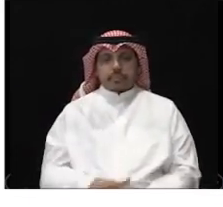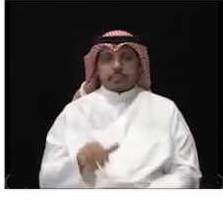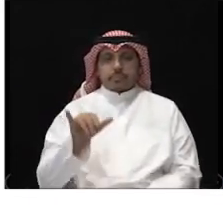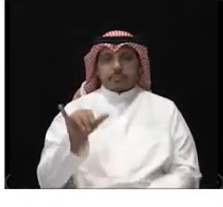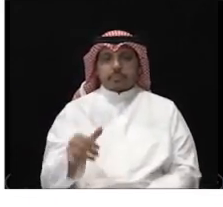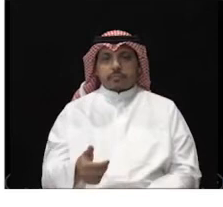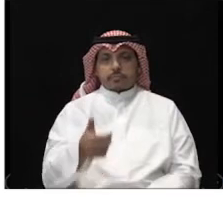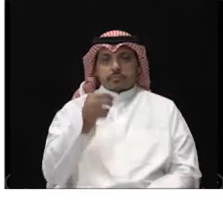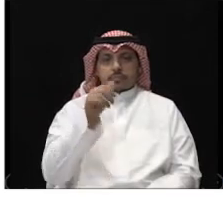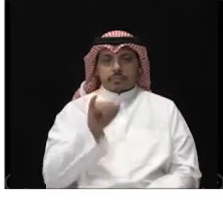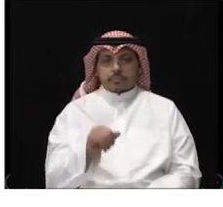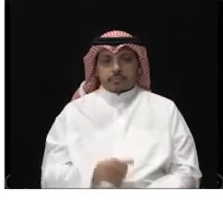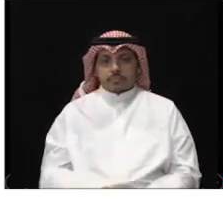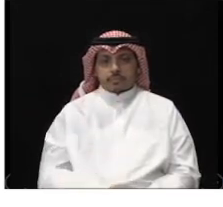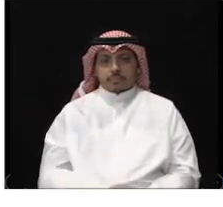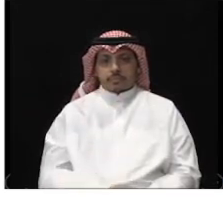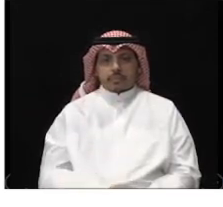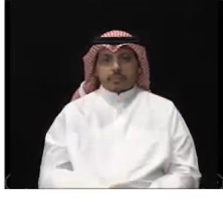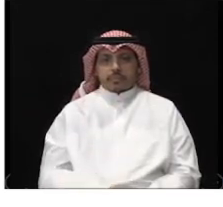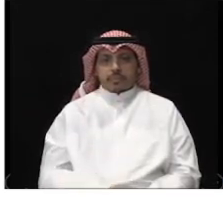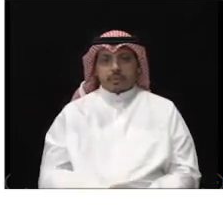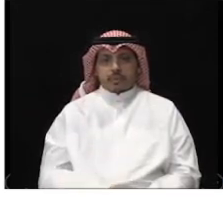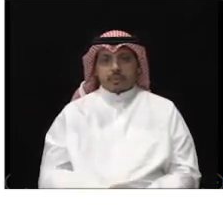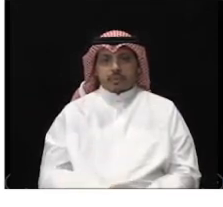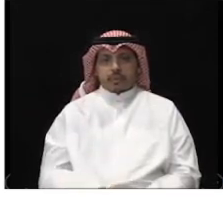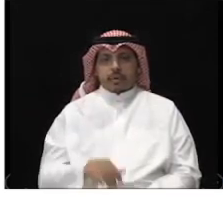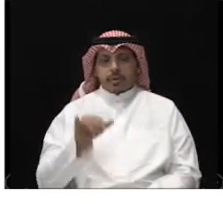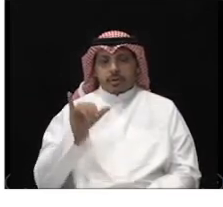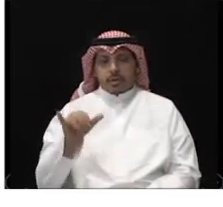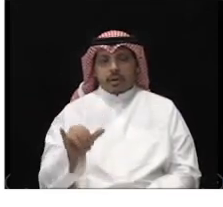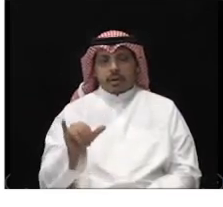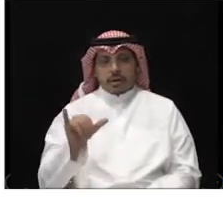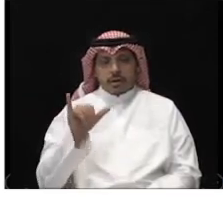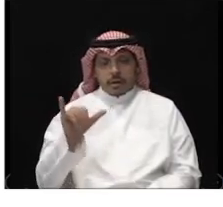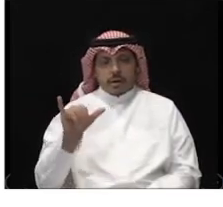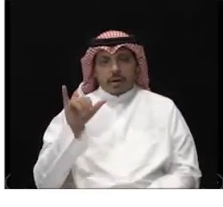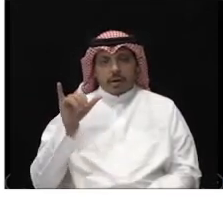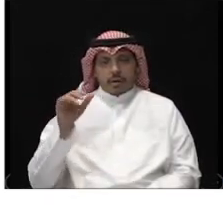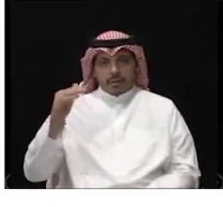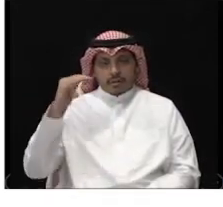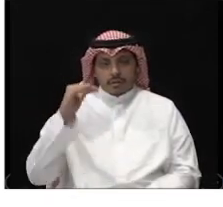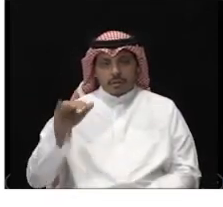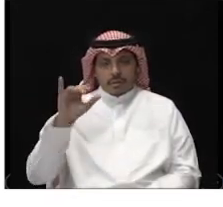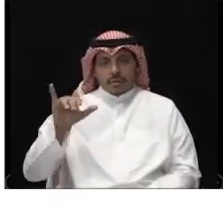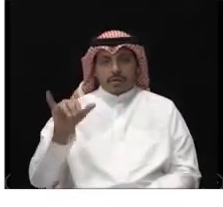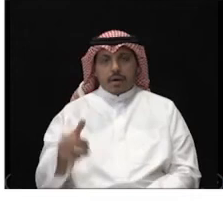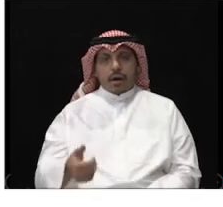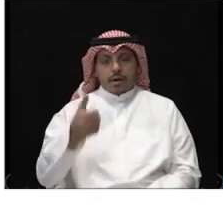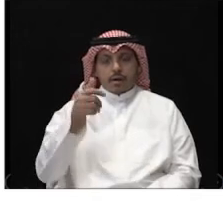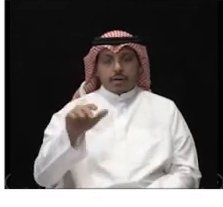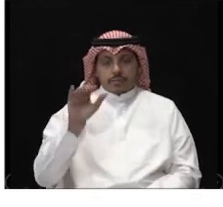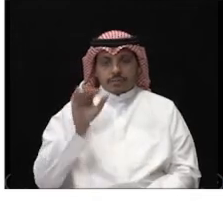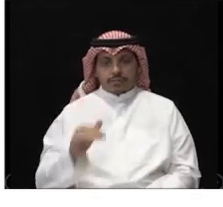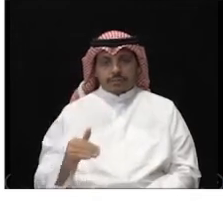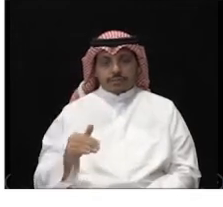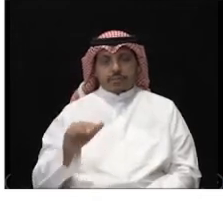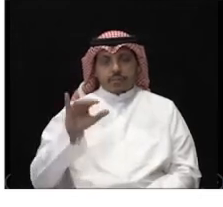يام. يام، رائع جدا. يا يا يام، ممتاز، رائع جدا.